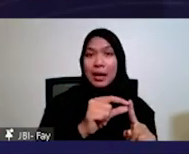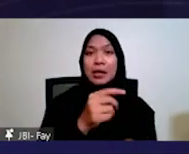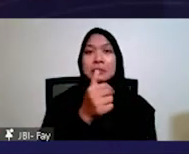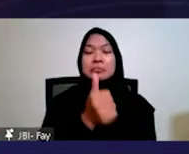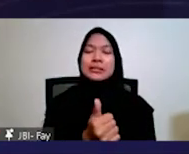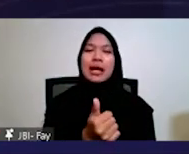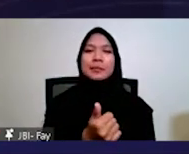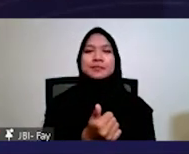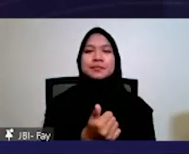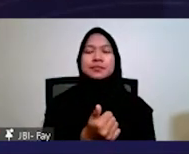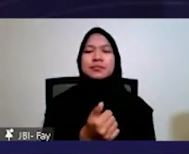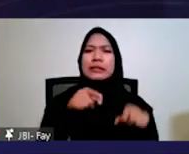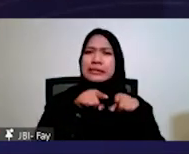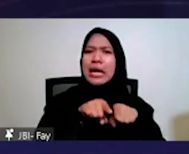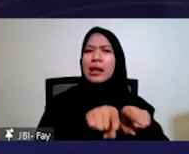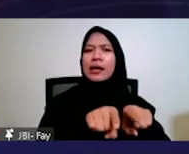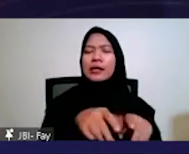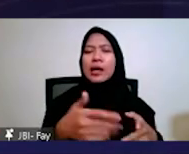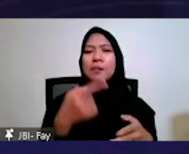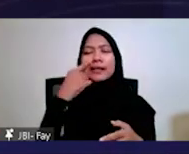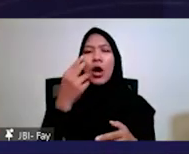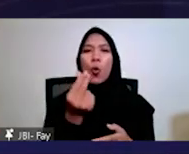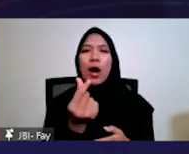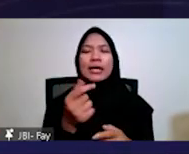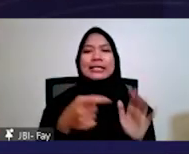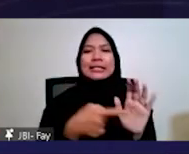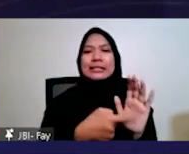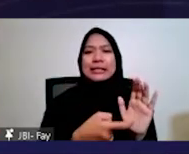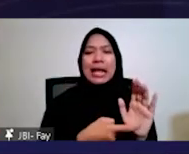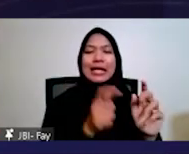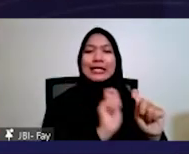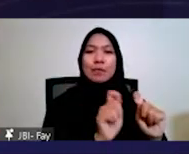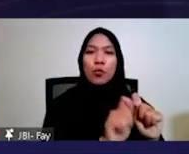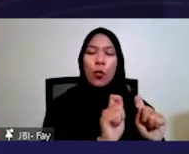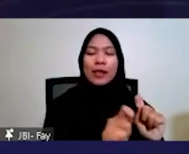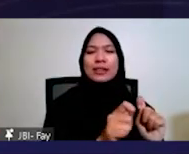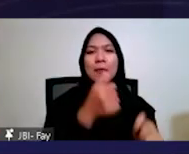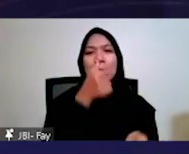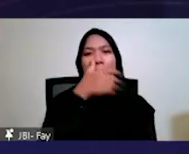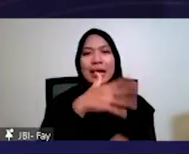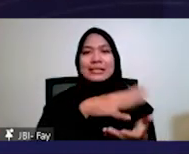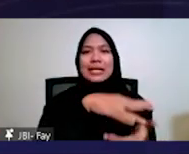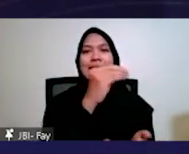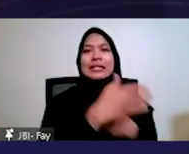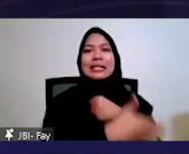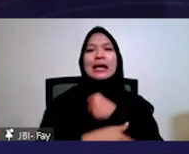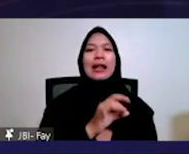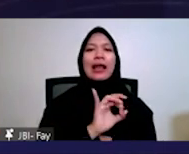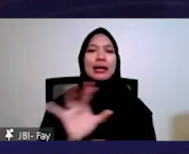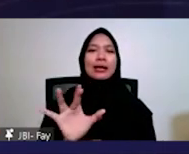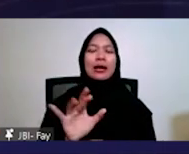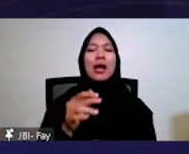kemudian sejalan dengan mata uang digital yang diterbitkan oleh bank-bank Sentral lain supaya